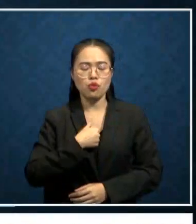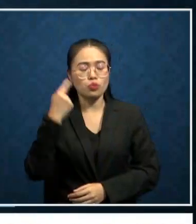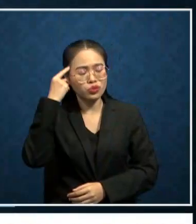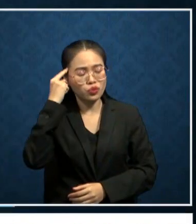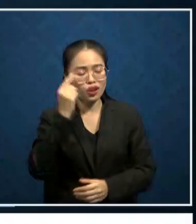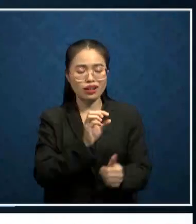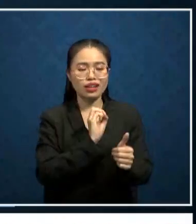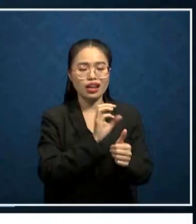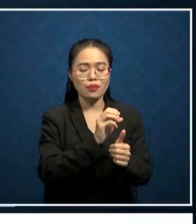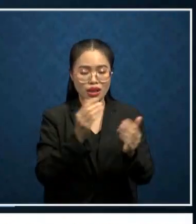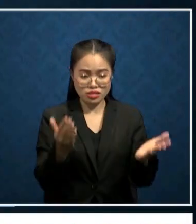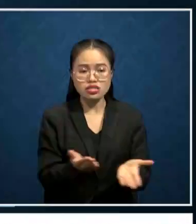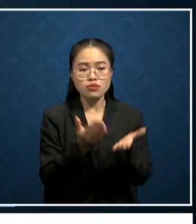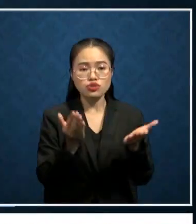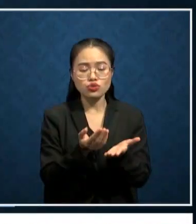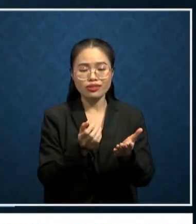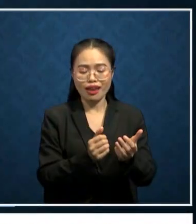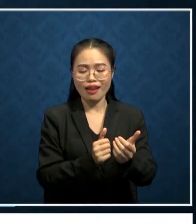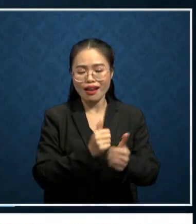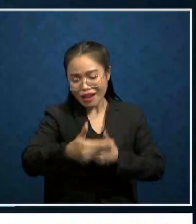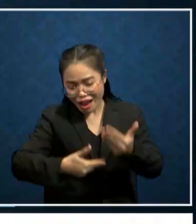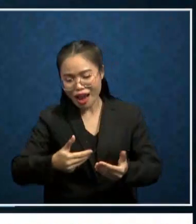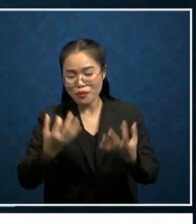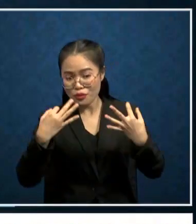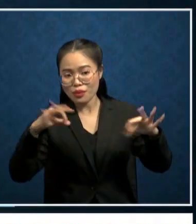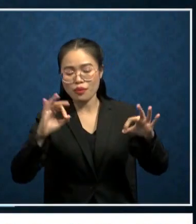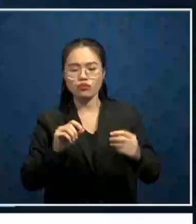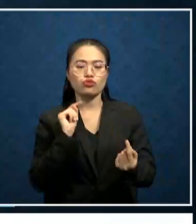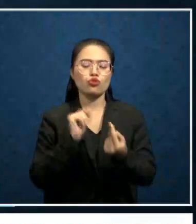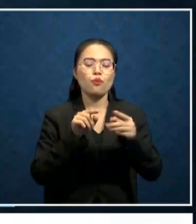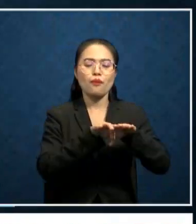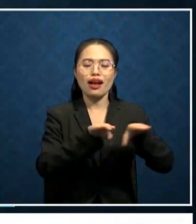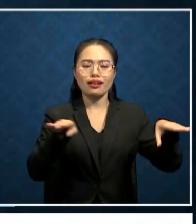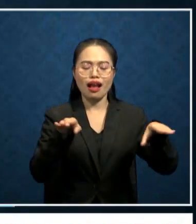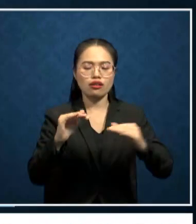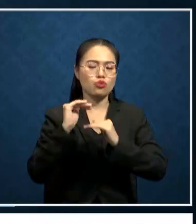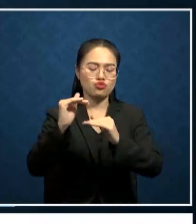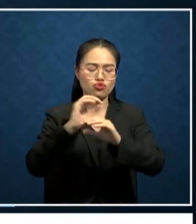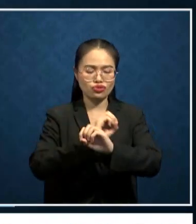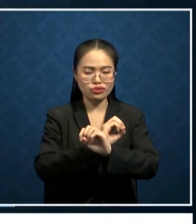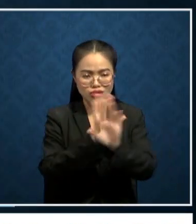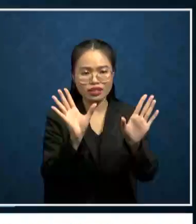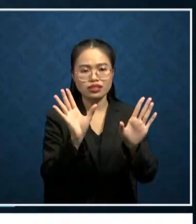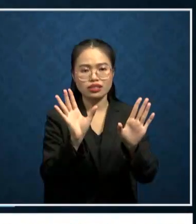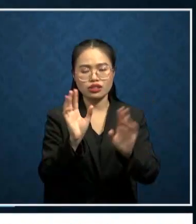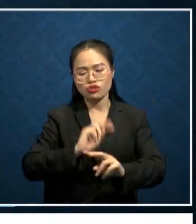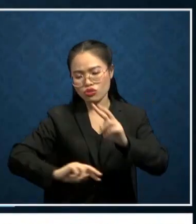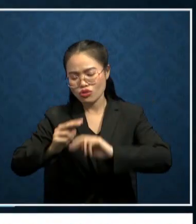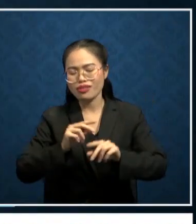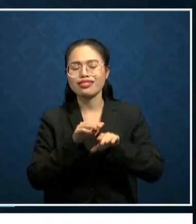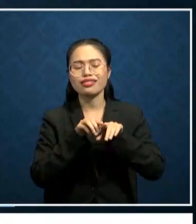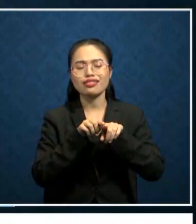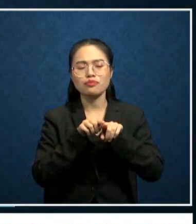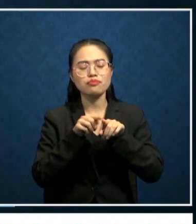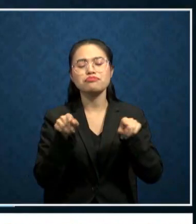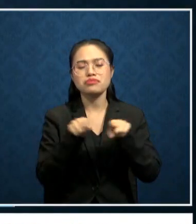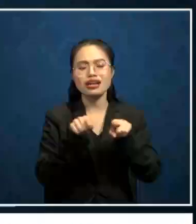ส่งเสริมการแข่งขันเสรีควรมีการกำหนดมาฐานการเข้าใช้งานอย่างเปิดเผยชัดเจนนะครับให้เป็นไปตามมาตรฐานสากลมี